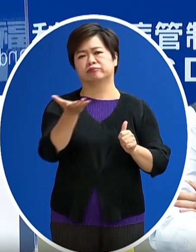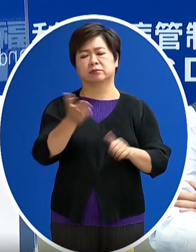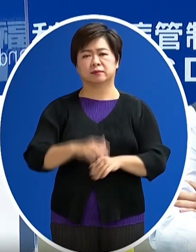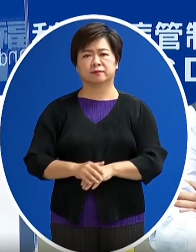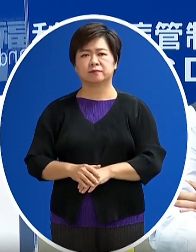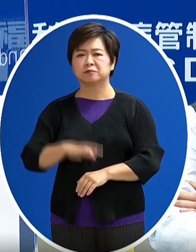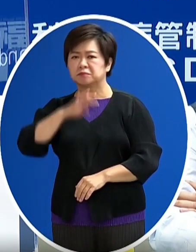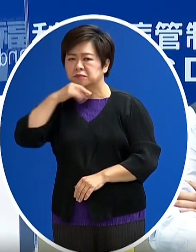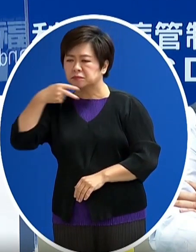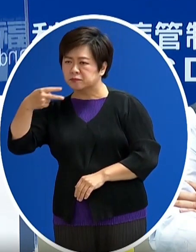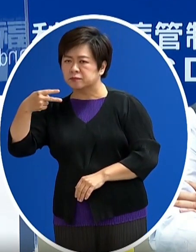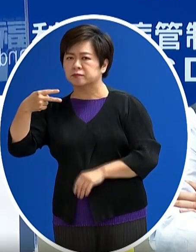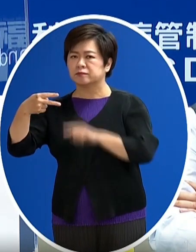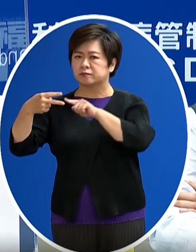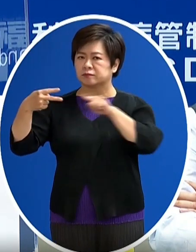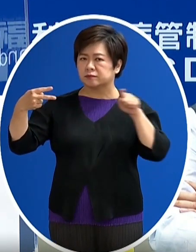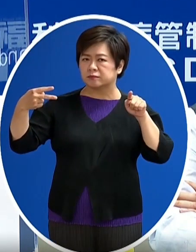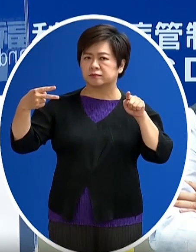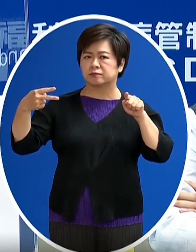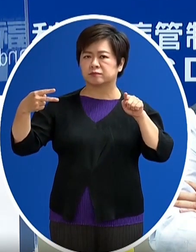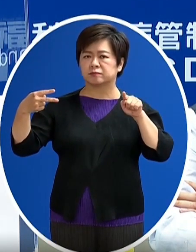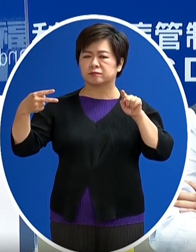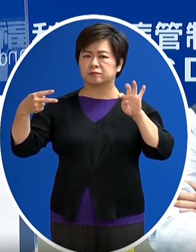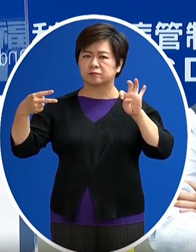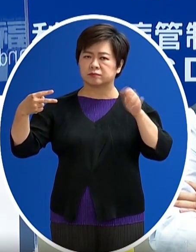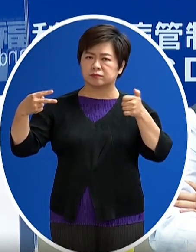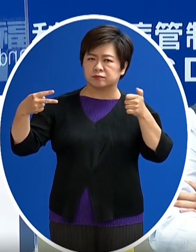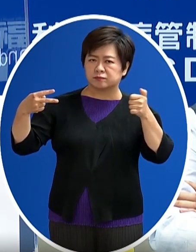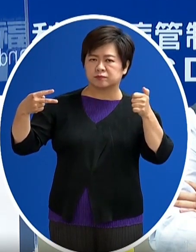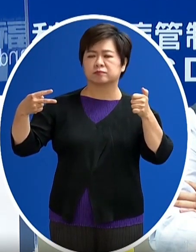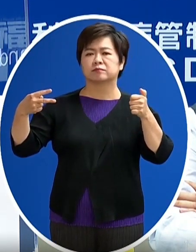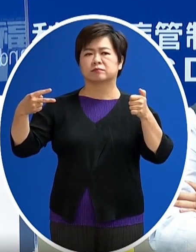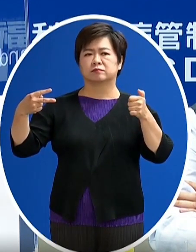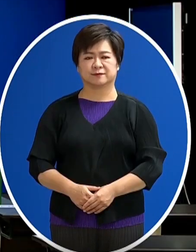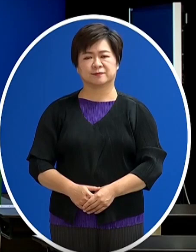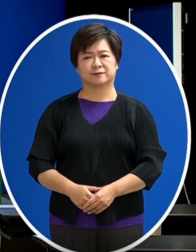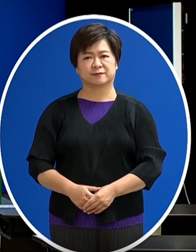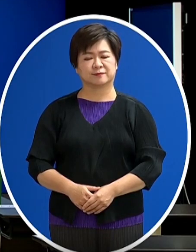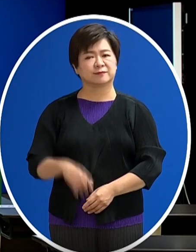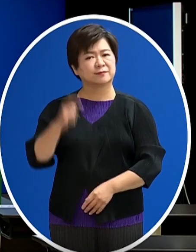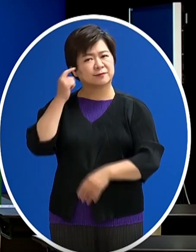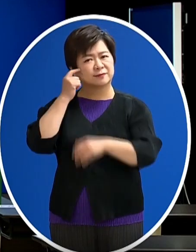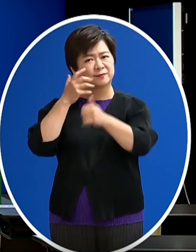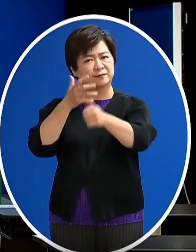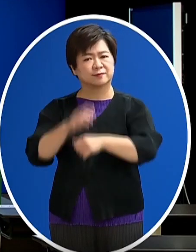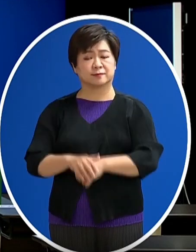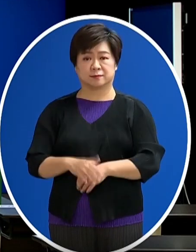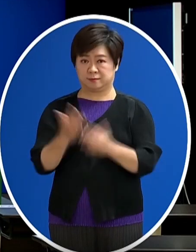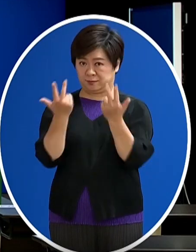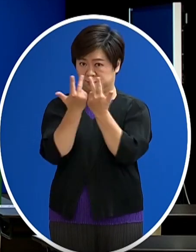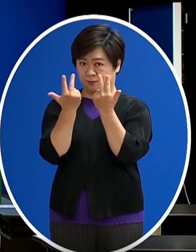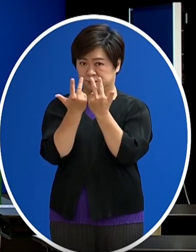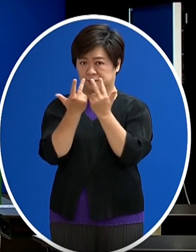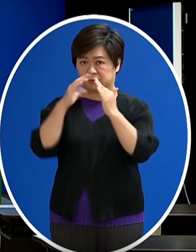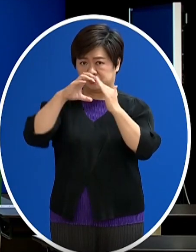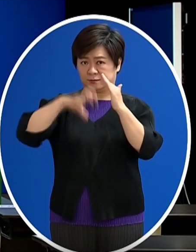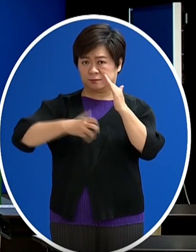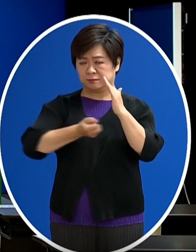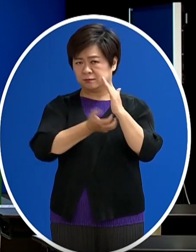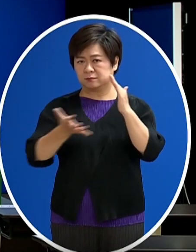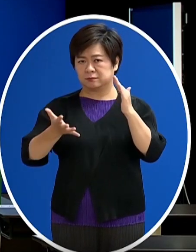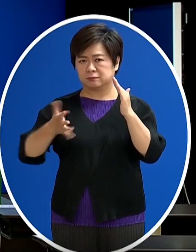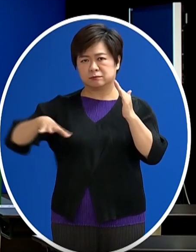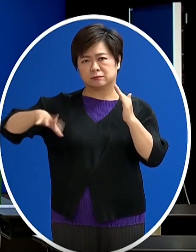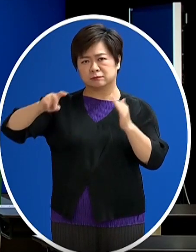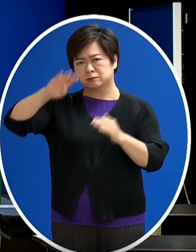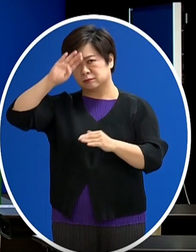从两岁到四五十岁的 都有。 想请教一下，新北这一起家庭群聚最早个